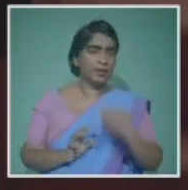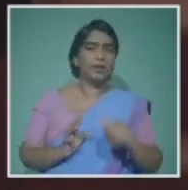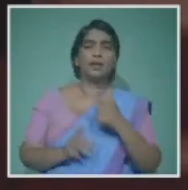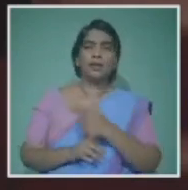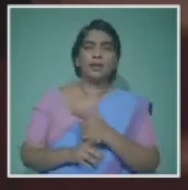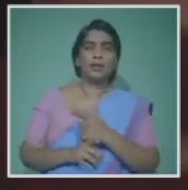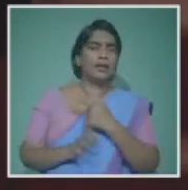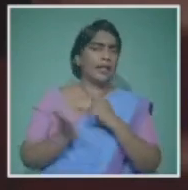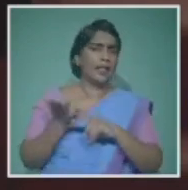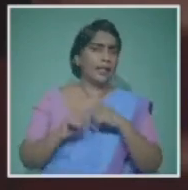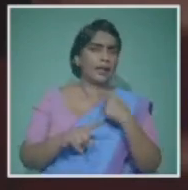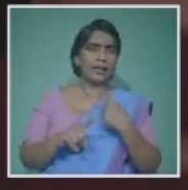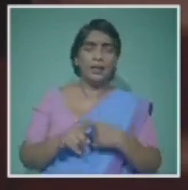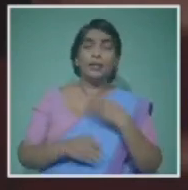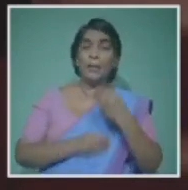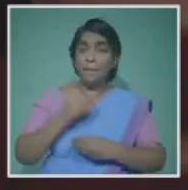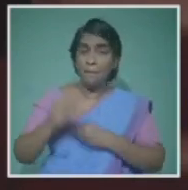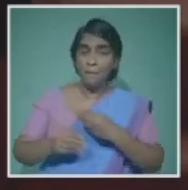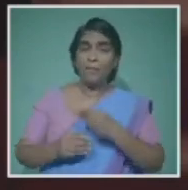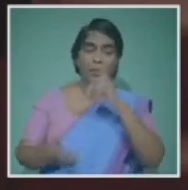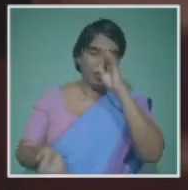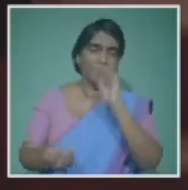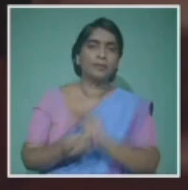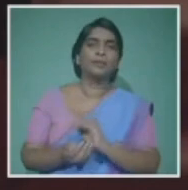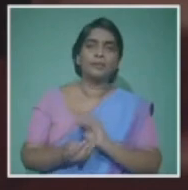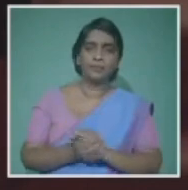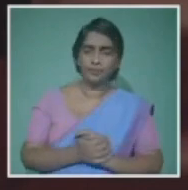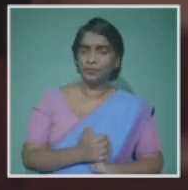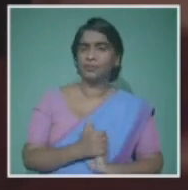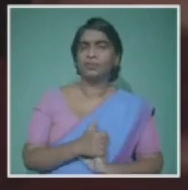සෙස්පත්දක් දාන්නේ මේ රටේ නිෂ්පාදනය ආරක්ෂා කරගන්න ගරු